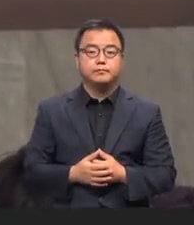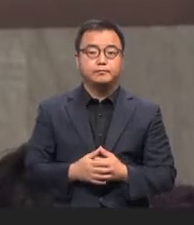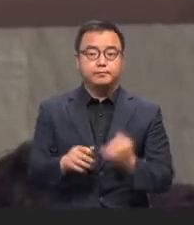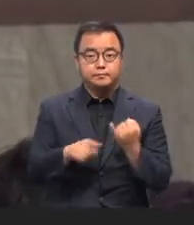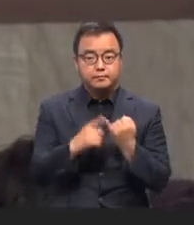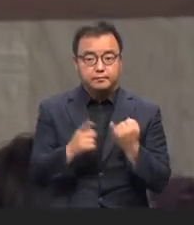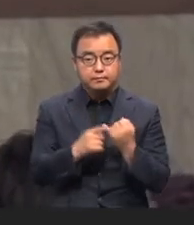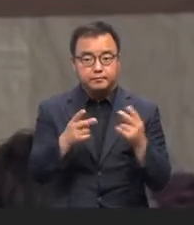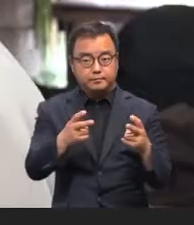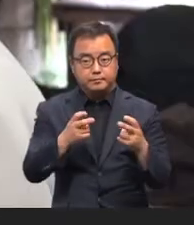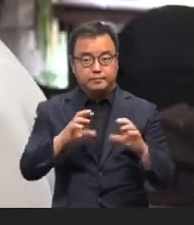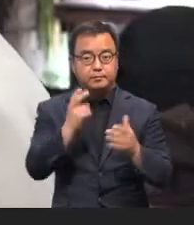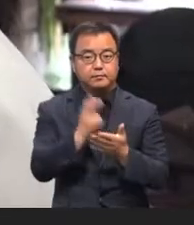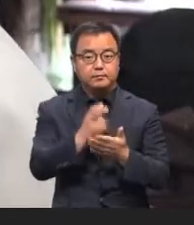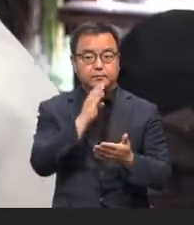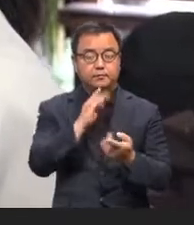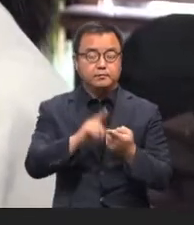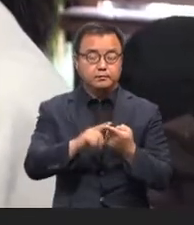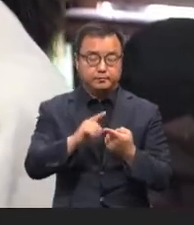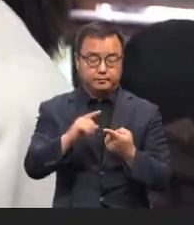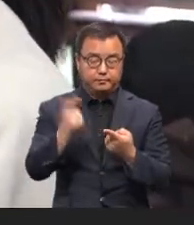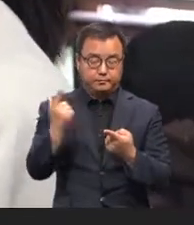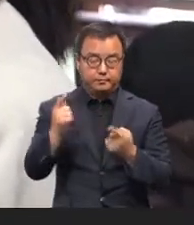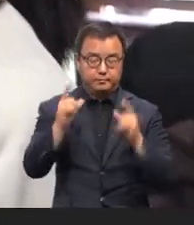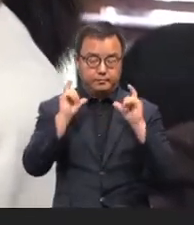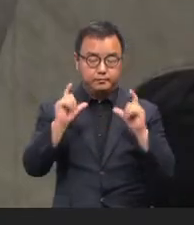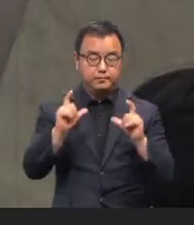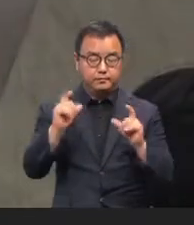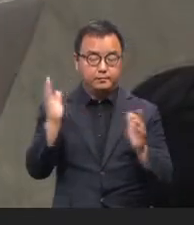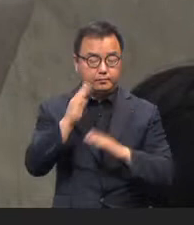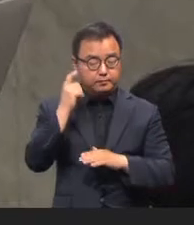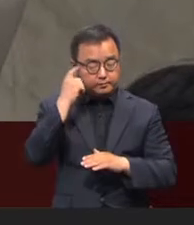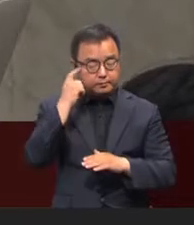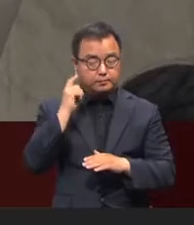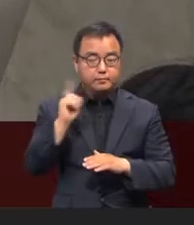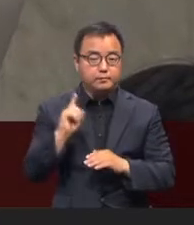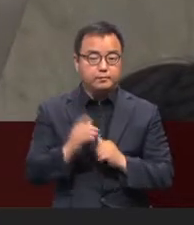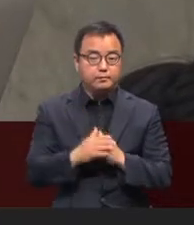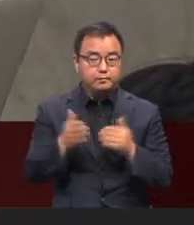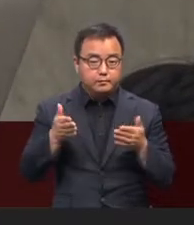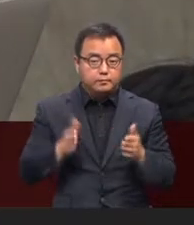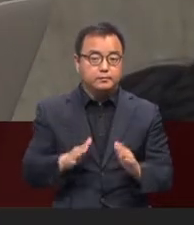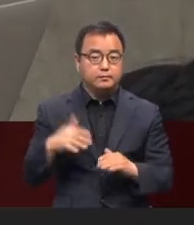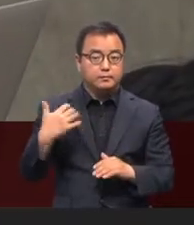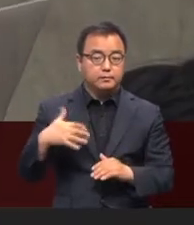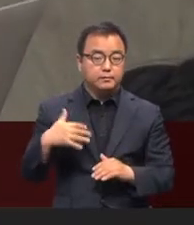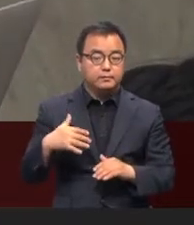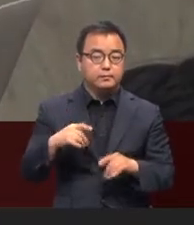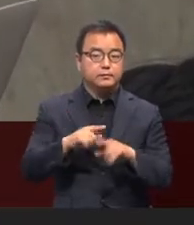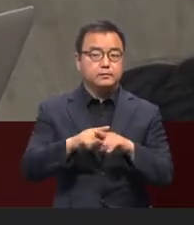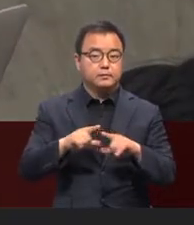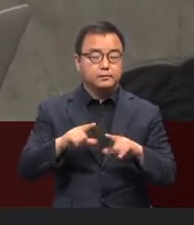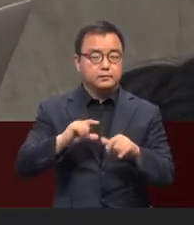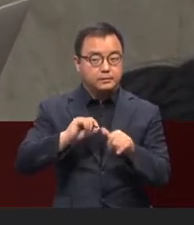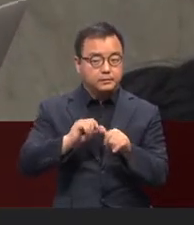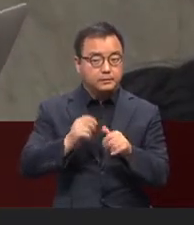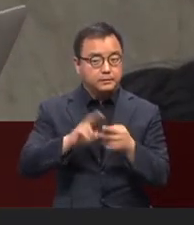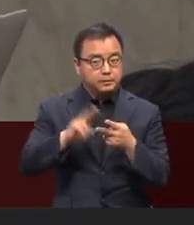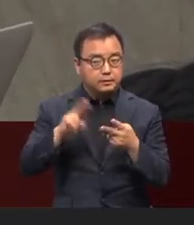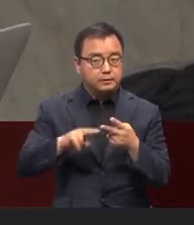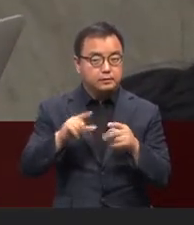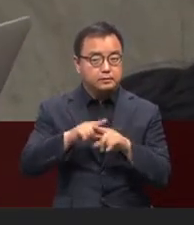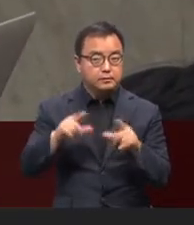낙태죄 헌법 불합치 판결에 대한 학생들의 생각은 어떨까? 태어나지도 않은 형법, 민법상으로 사람으로 정의되지 않는